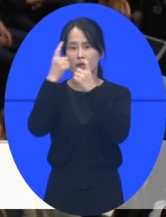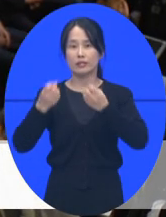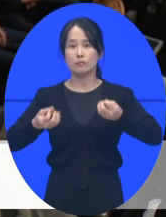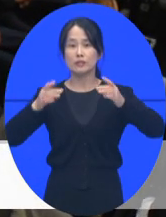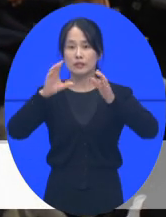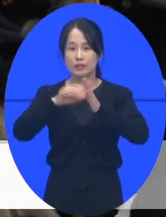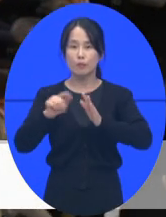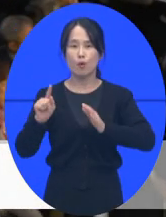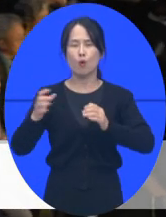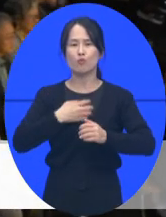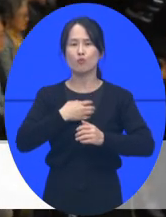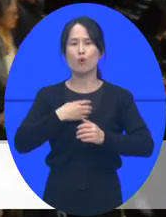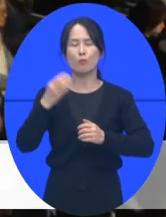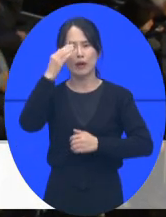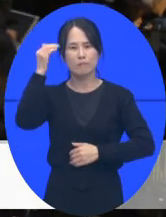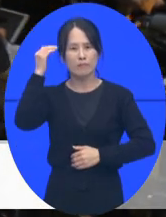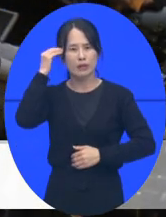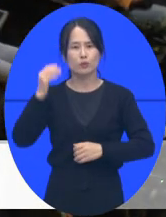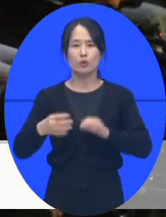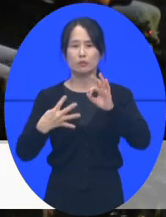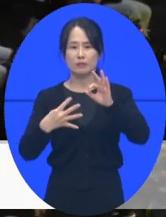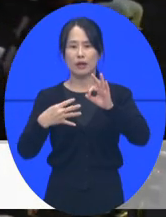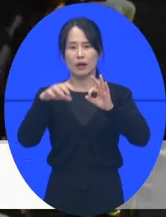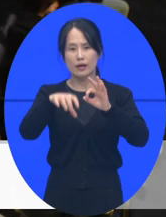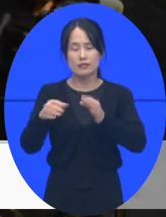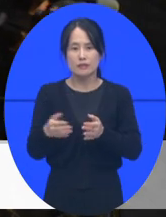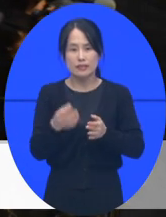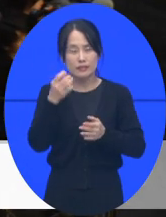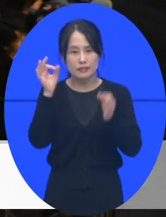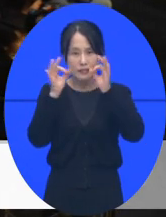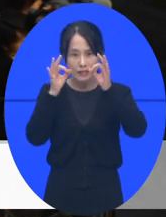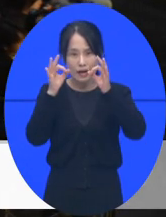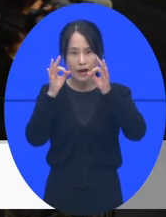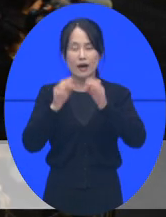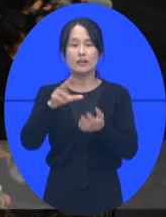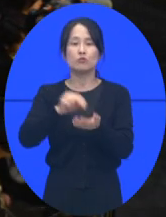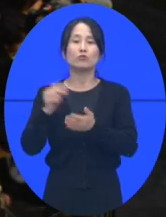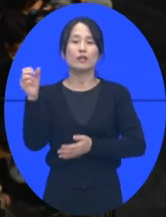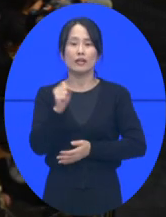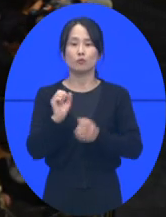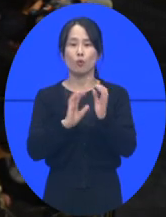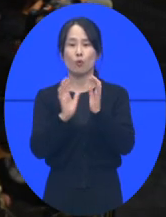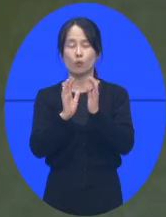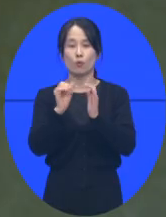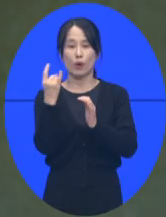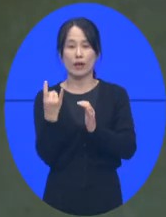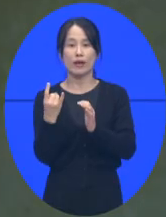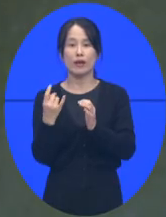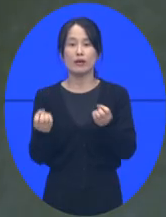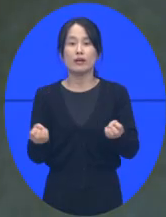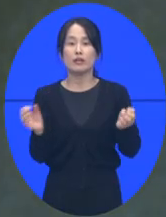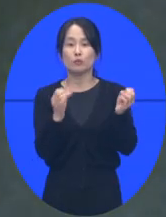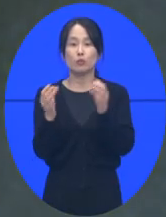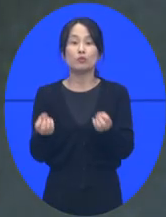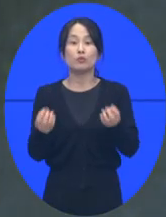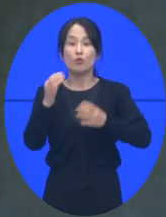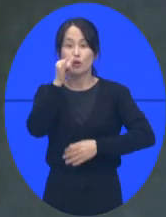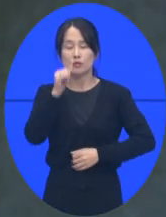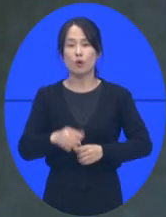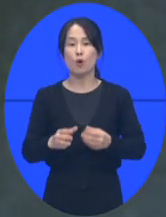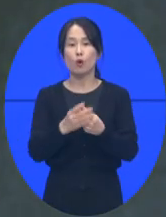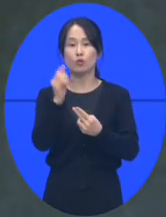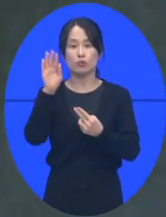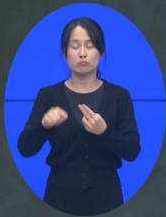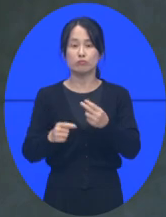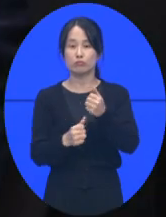기념식에선 위기의 한반도, 14에서 길을 찾다라는 주제로 정책 토론회와 토크쇼도 이어졌습니다. 전 통일부 장관,